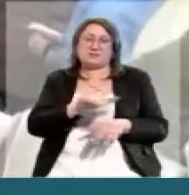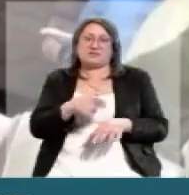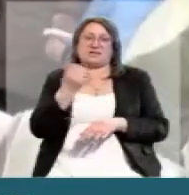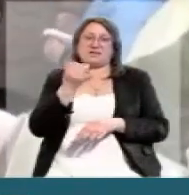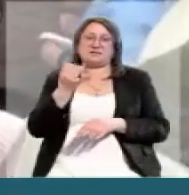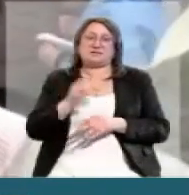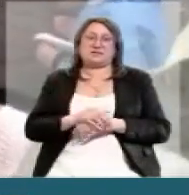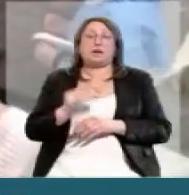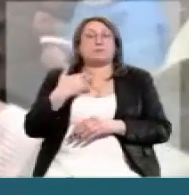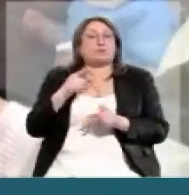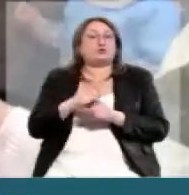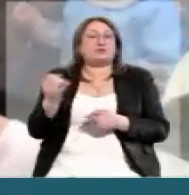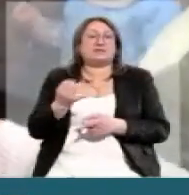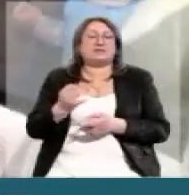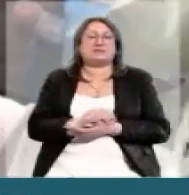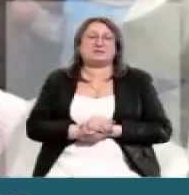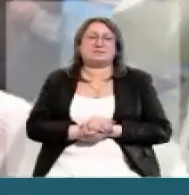Да и нам интересно.